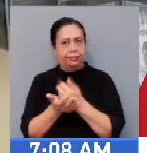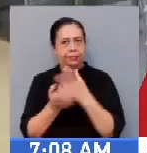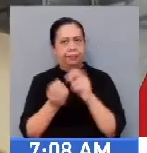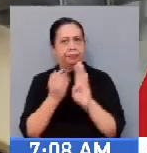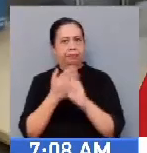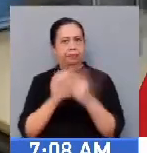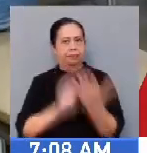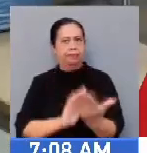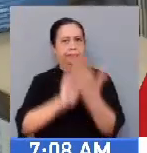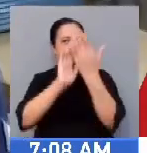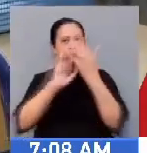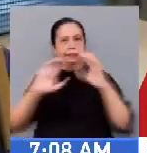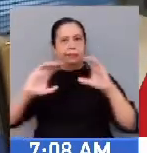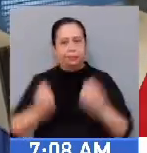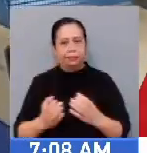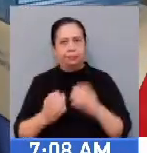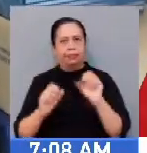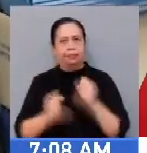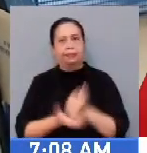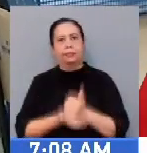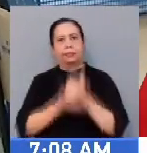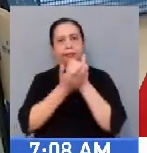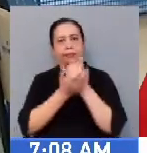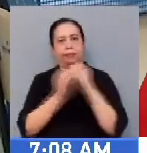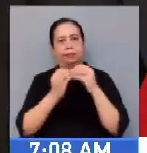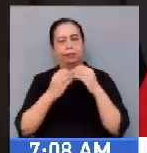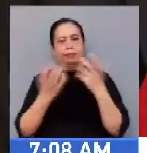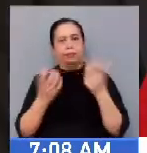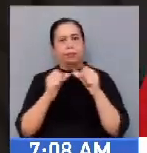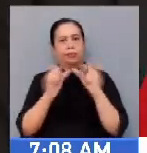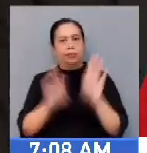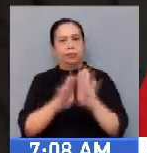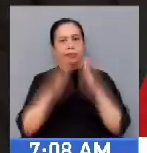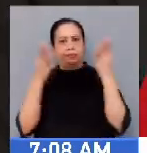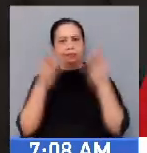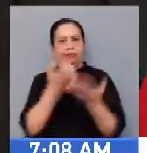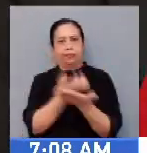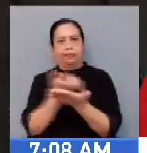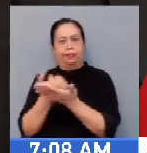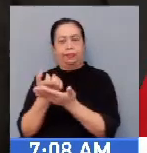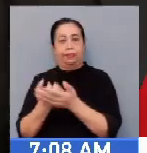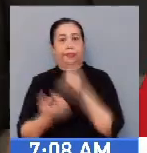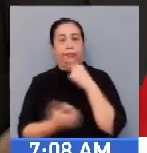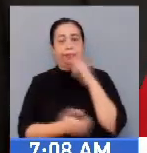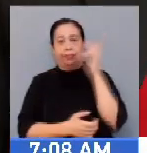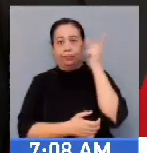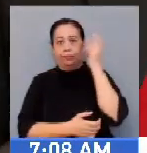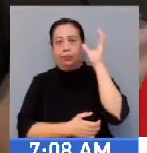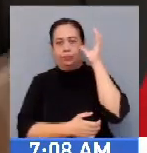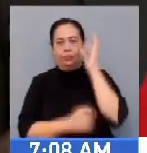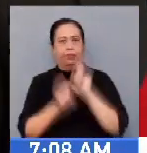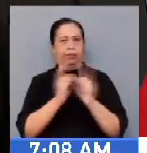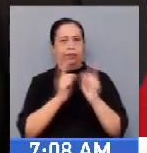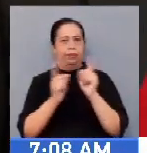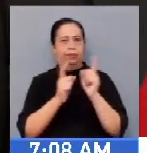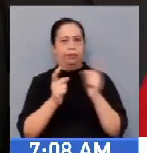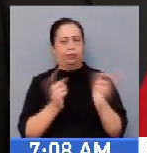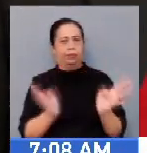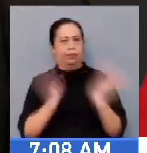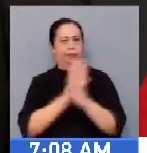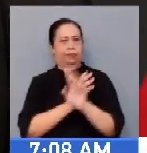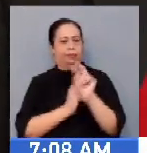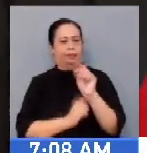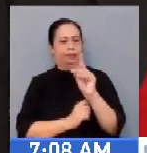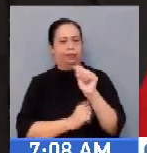classes na makatutulong para tuluyan ang magbukas ng ekonomiya. Sabi ni Chua, nakausap na sila ni incoming NEDA Chief Arsenio